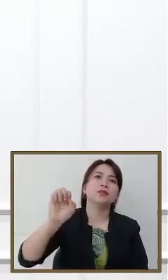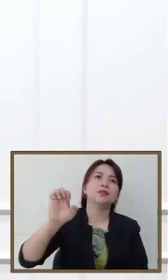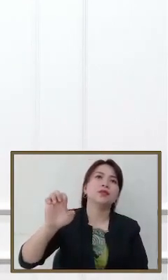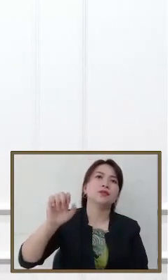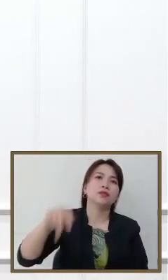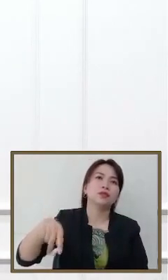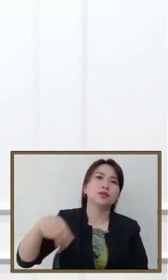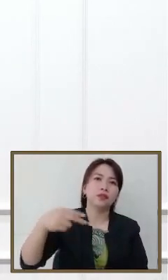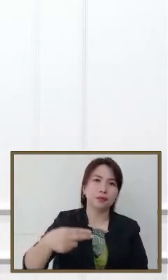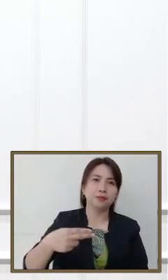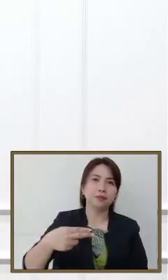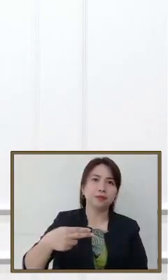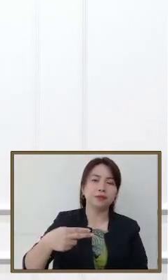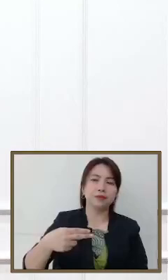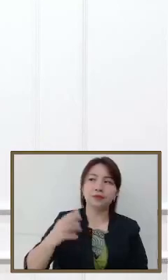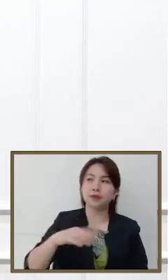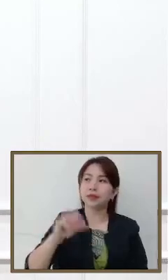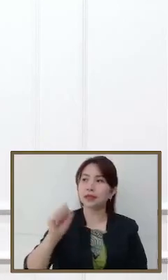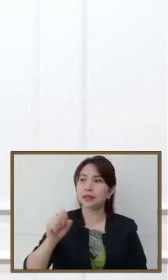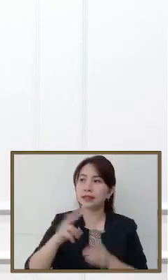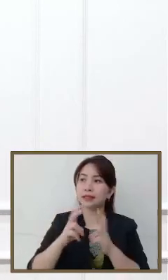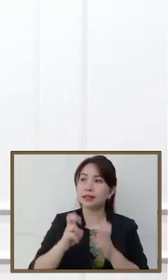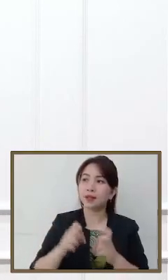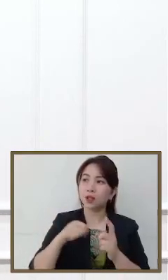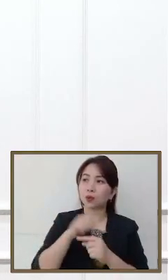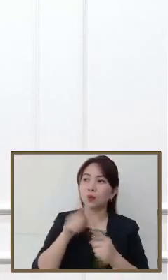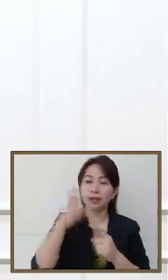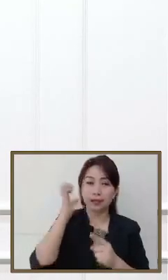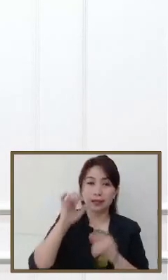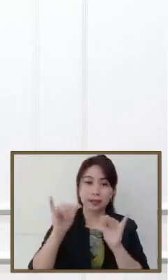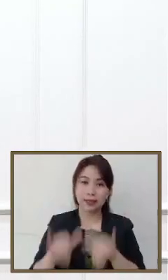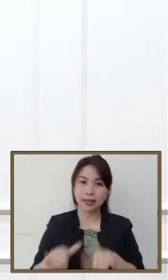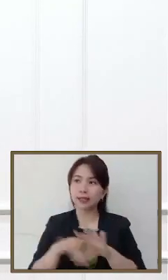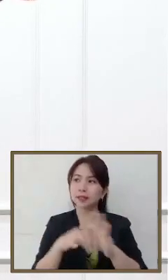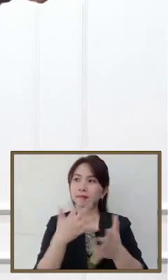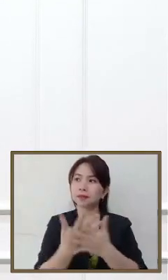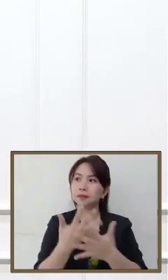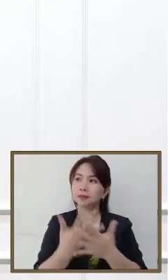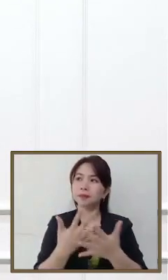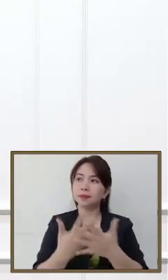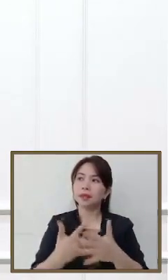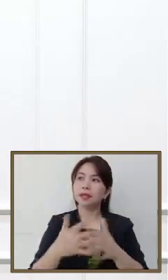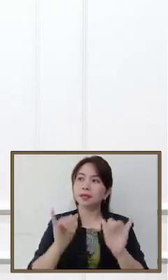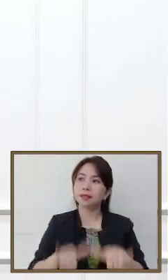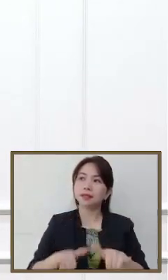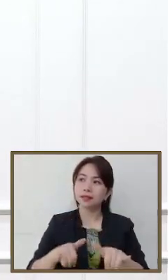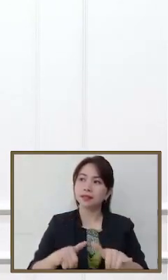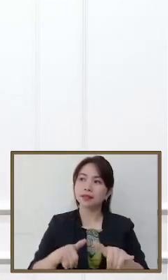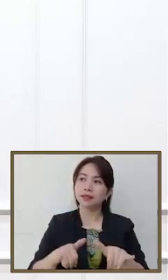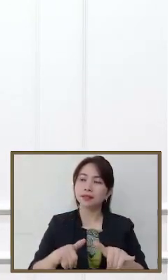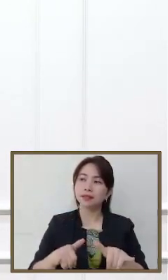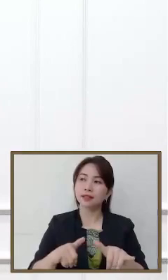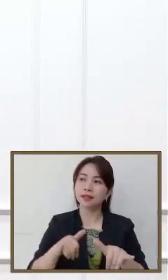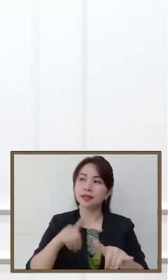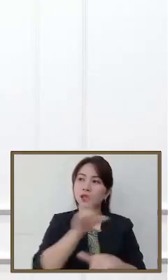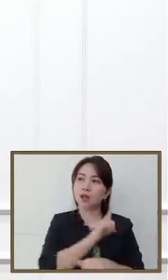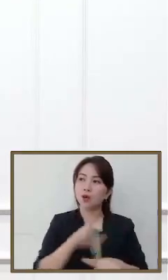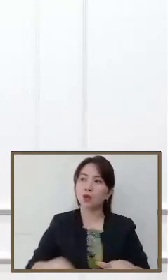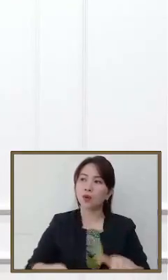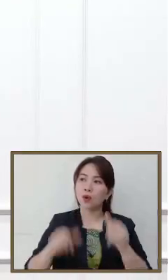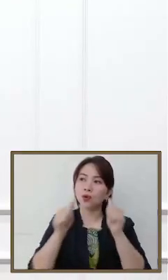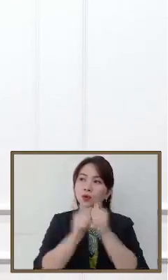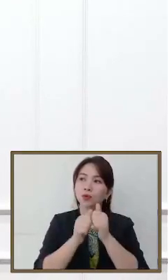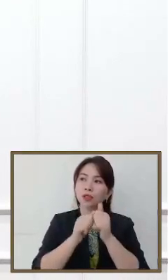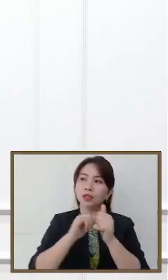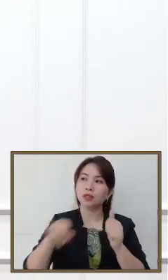Joseph could you imagine even yyung nasa Prison na siya still the Lord was with Joseph could you imagine the